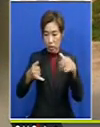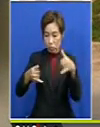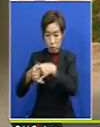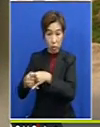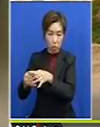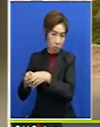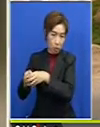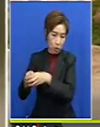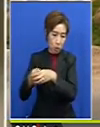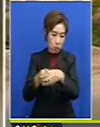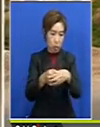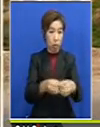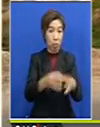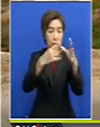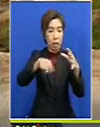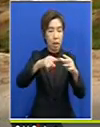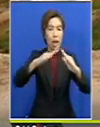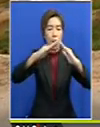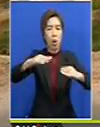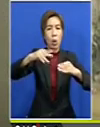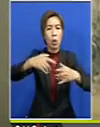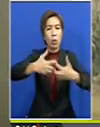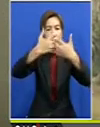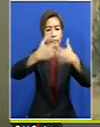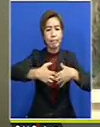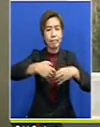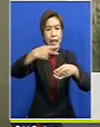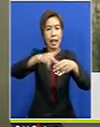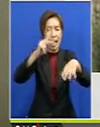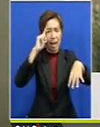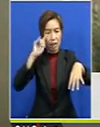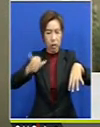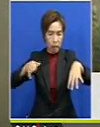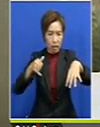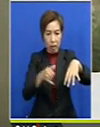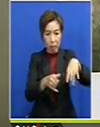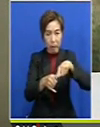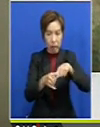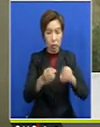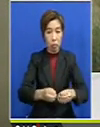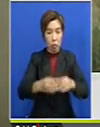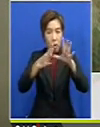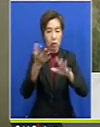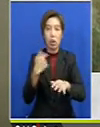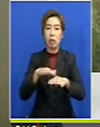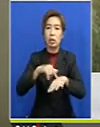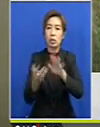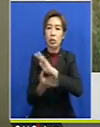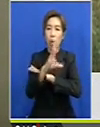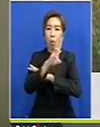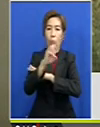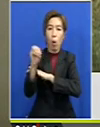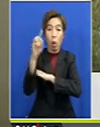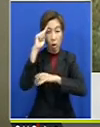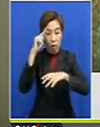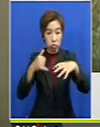หตุนะครับบริเวณทางเข้าของโรงงานก๊าซที่เมืองคาซิเมื่อเวลา6นาฬิกาตามเวลาท้องถิ่นเพื่อเป็นการเปิดทางนะครับให้สมา